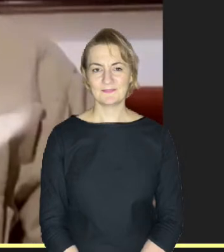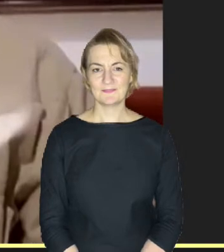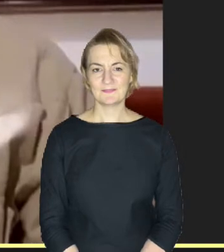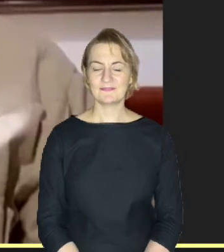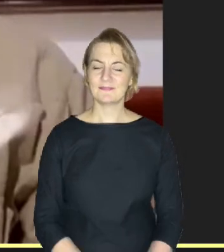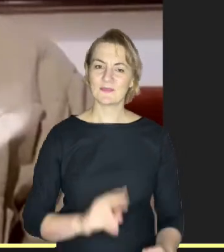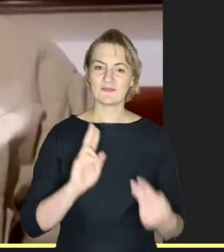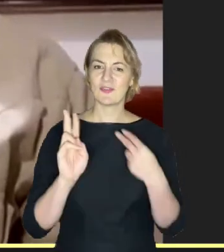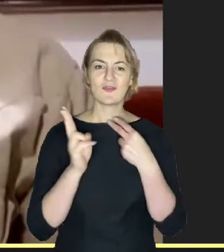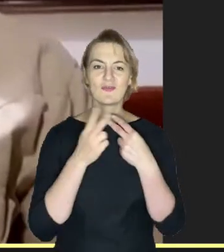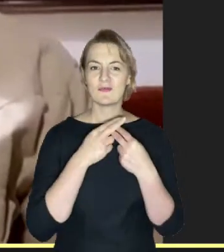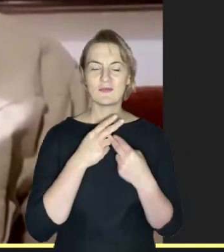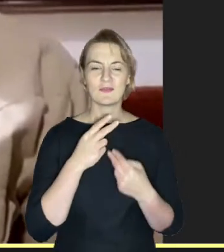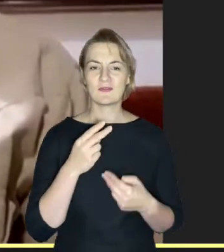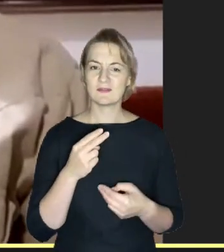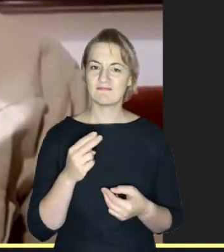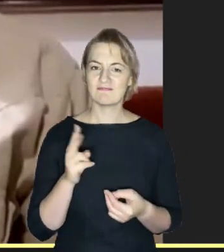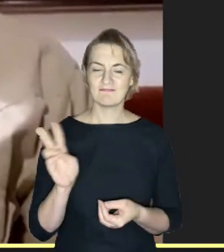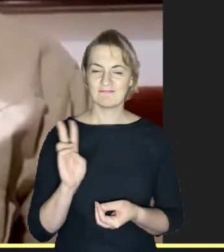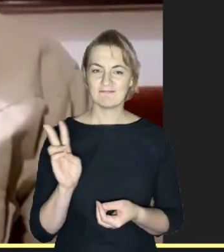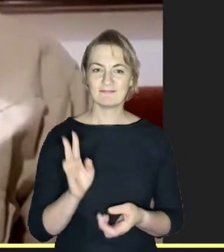odpowiedzieć na to pytanie? I